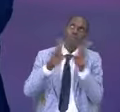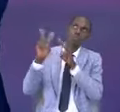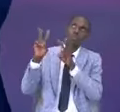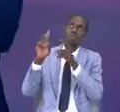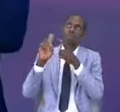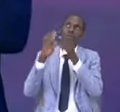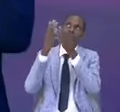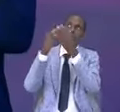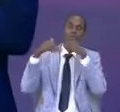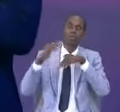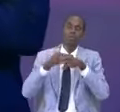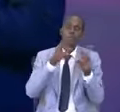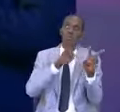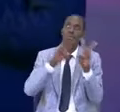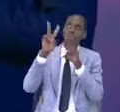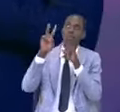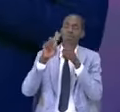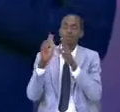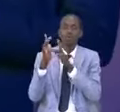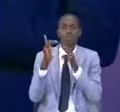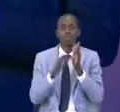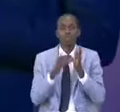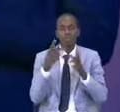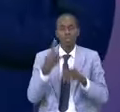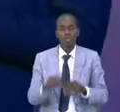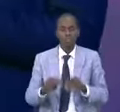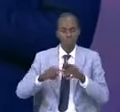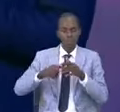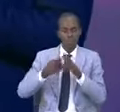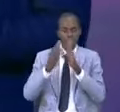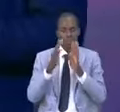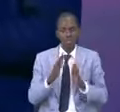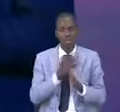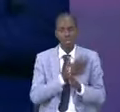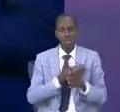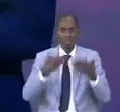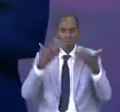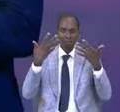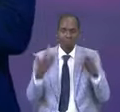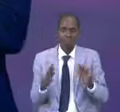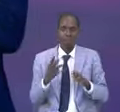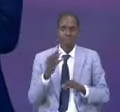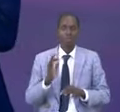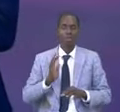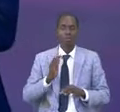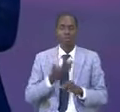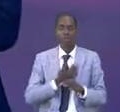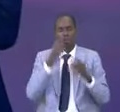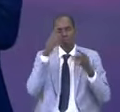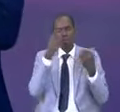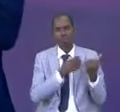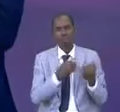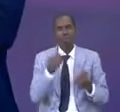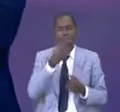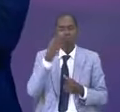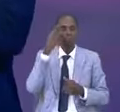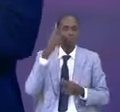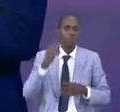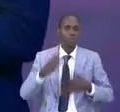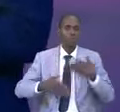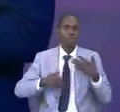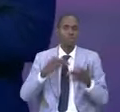Jésus le chef le consommateur de notre de la foi qui en vue de la joie qui lui était réservé